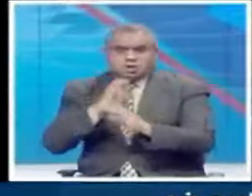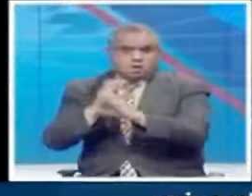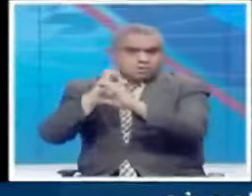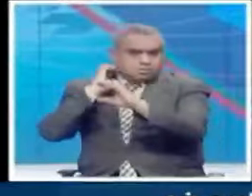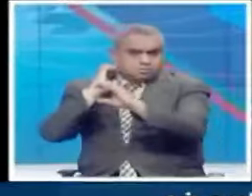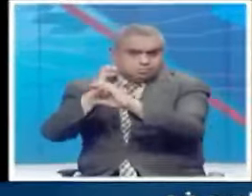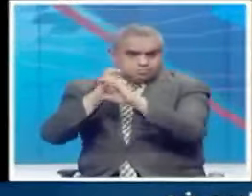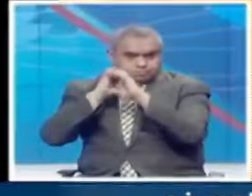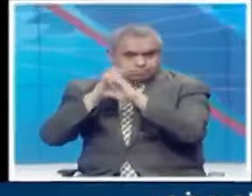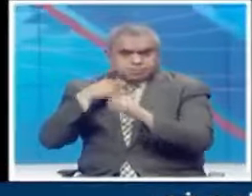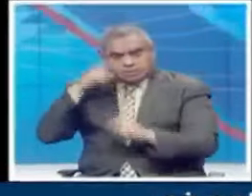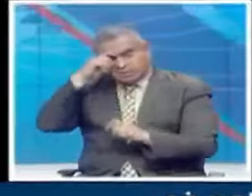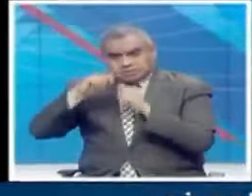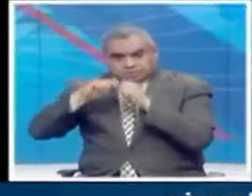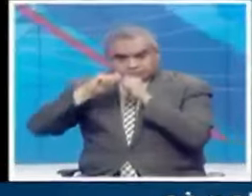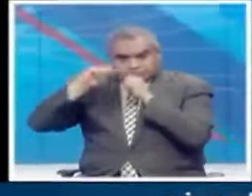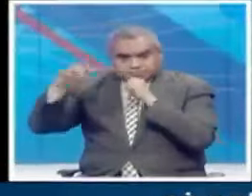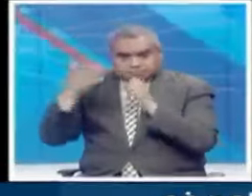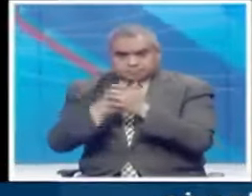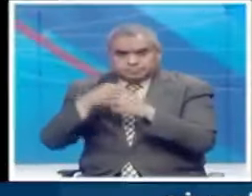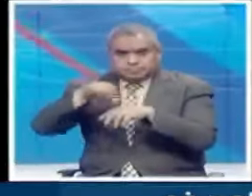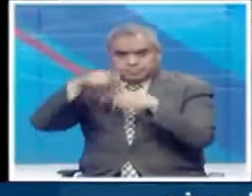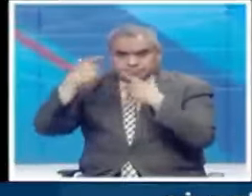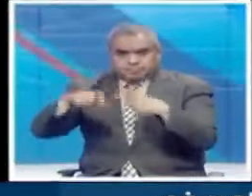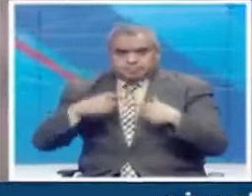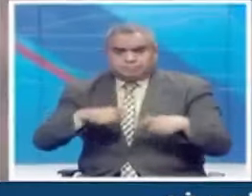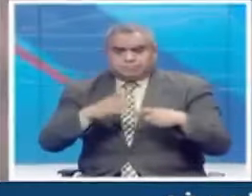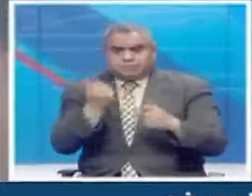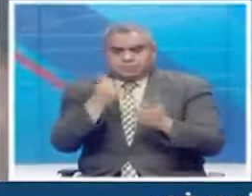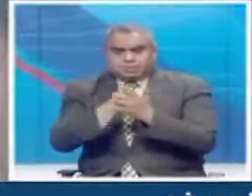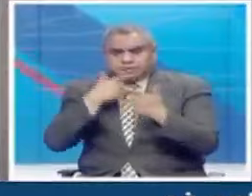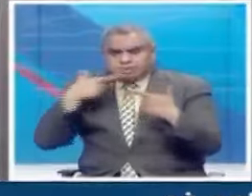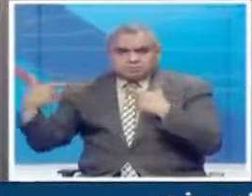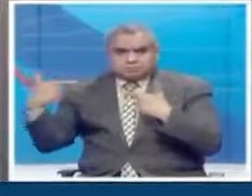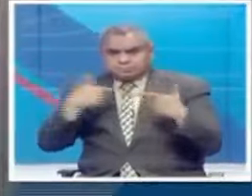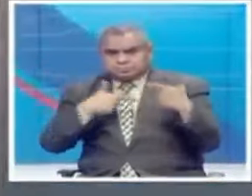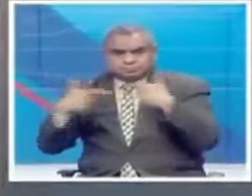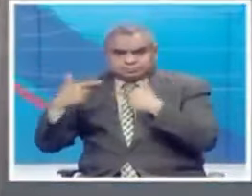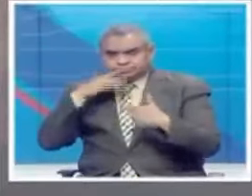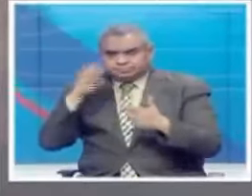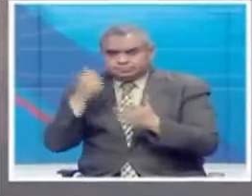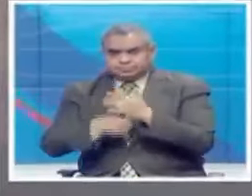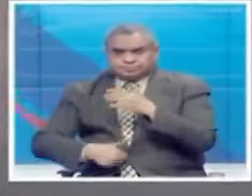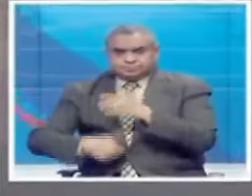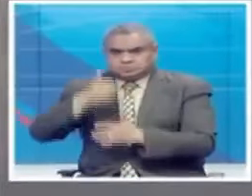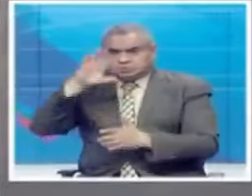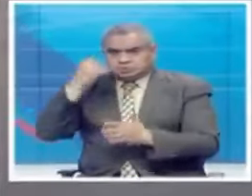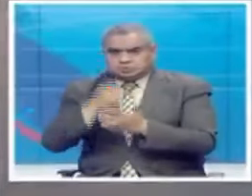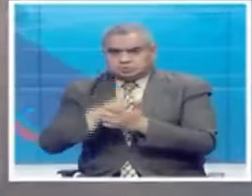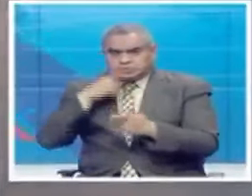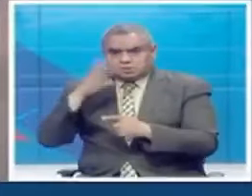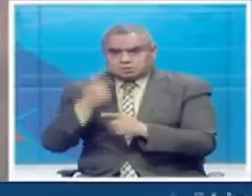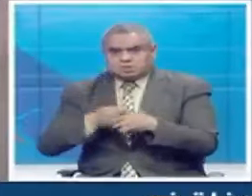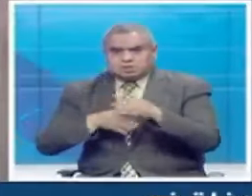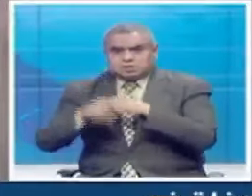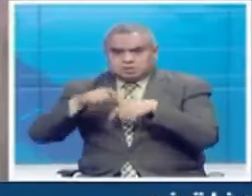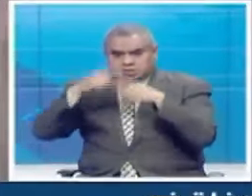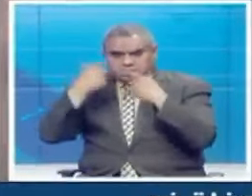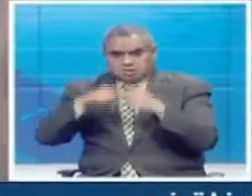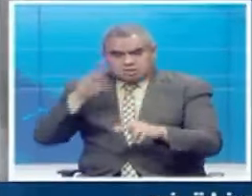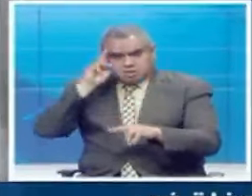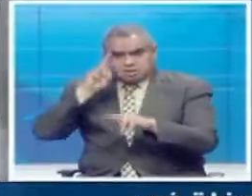والصواريخ قصيرة المدى في كل محاور القتال، ووجهوا رشقات صاروخية داخل